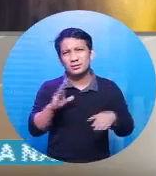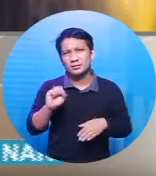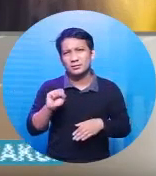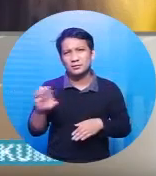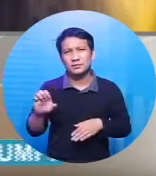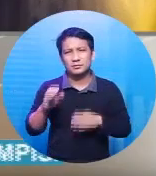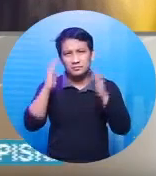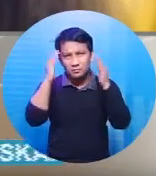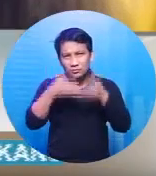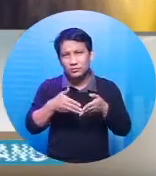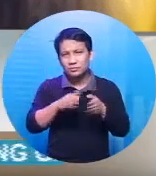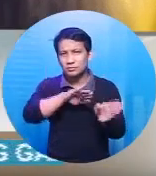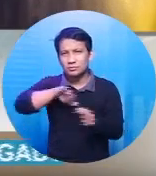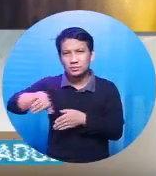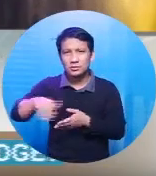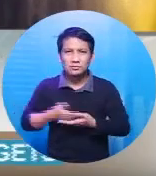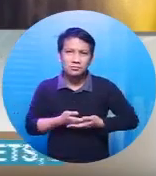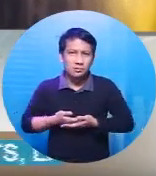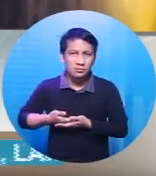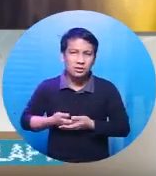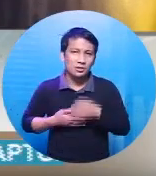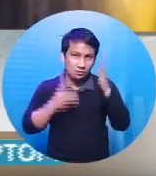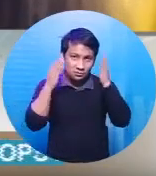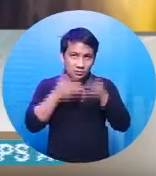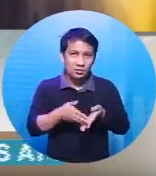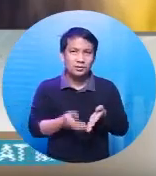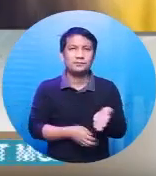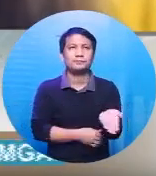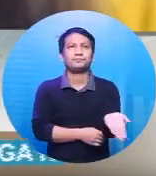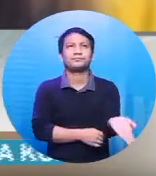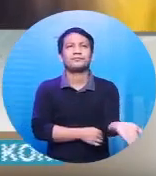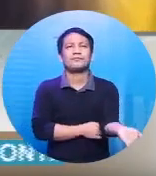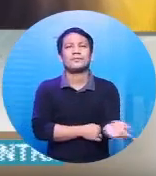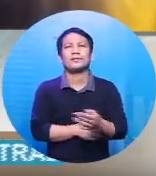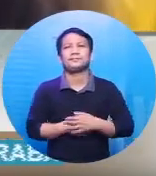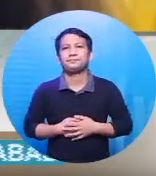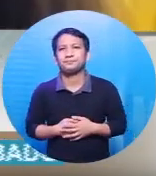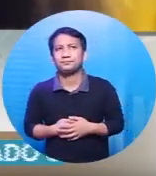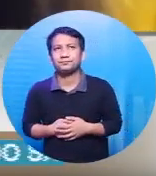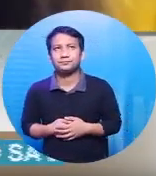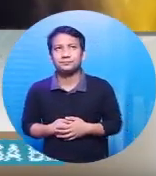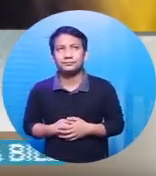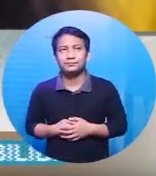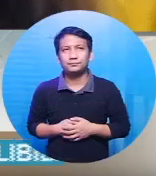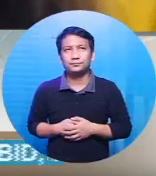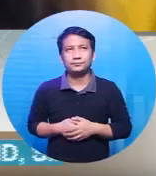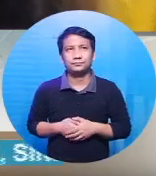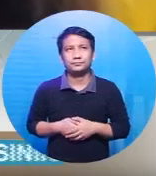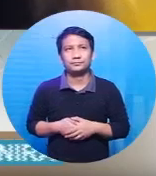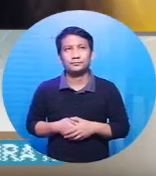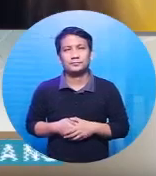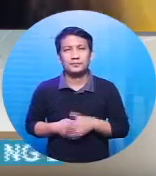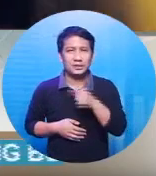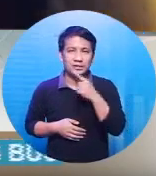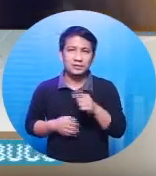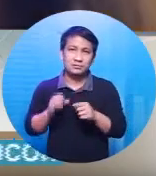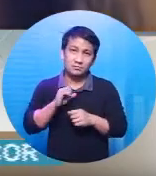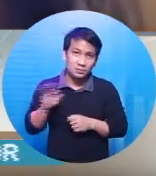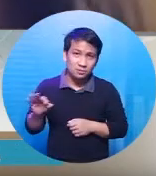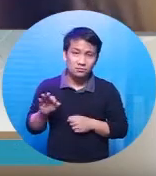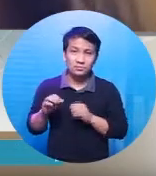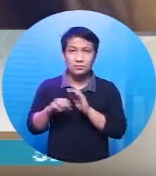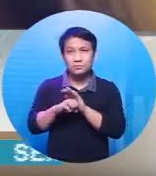barangay. Doon na lang po sa baby. Ano po? Yun lang po. Okay. Ngayon, ma'am,